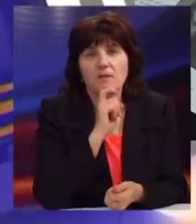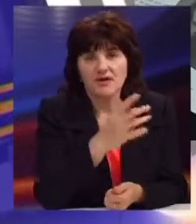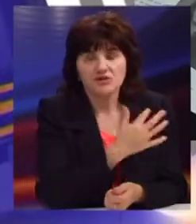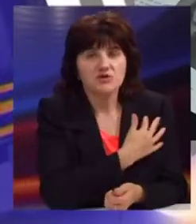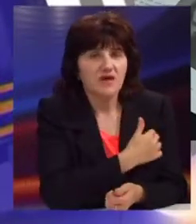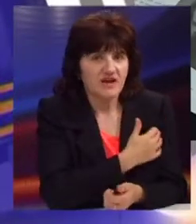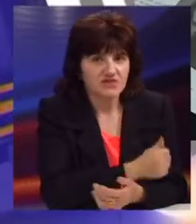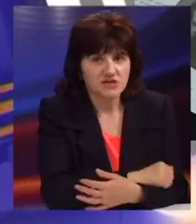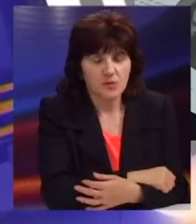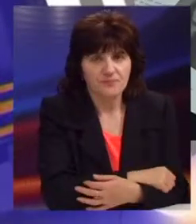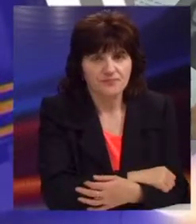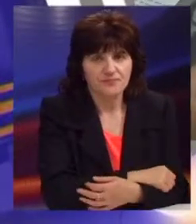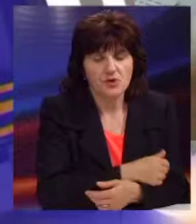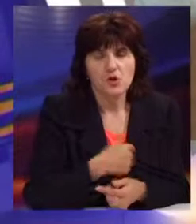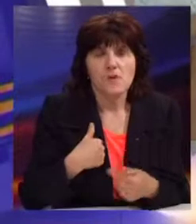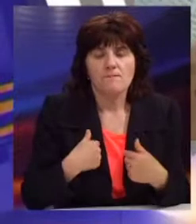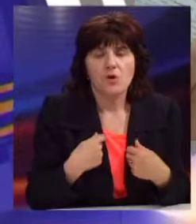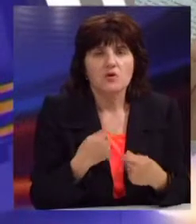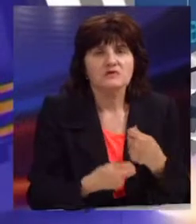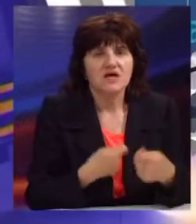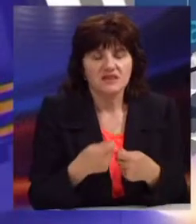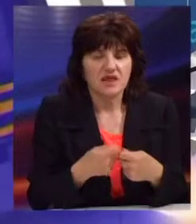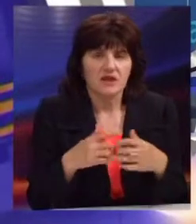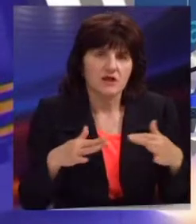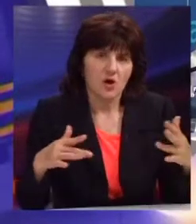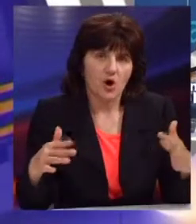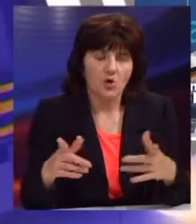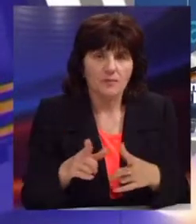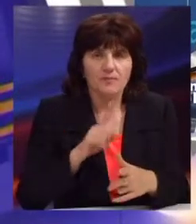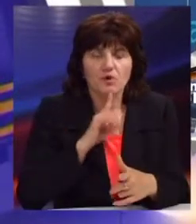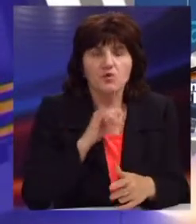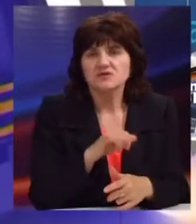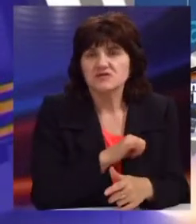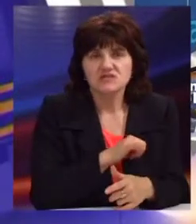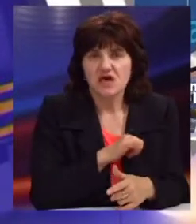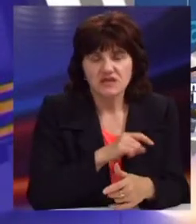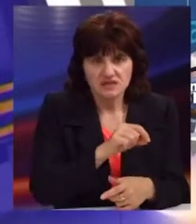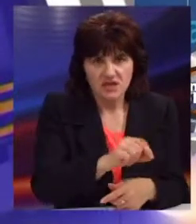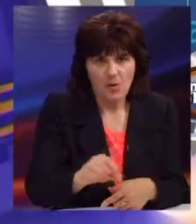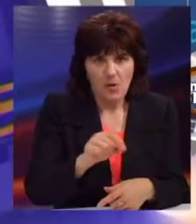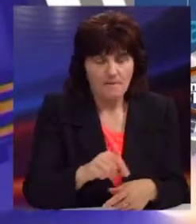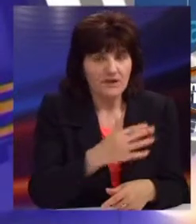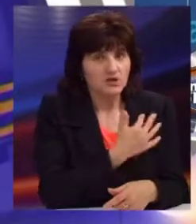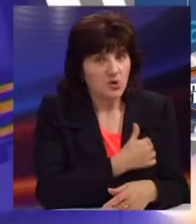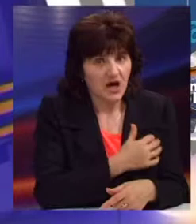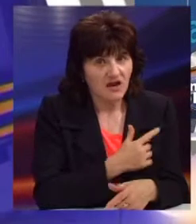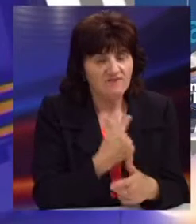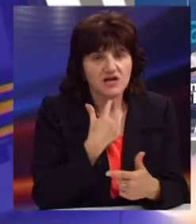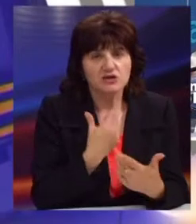hrvatskom jeziku. Moj zadatak je bio da okupim učenike koji su zainteresovani da pišu na hrvatskom jeziku